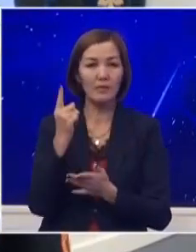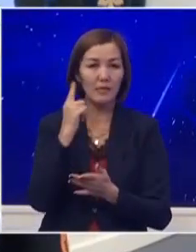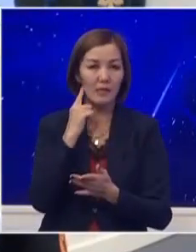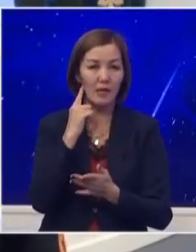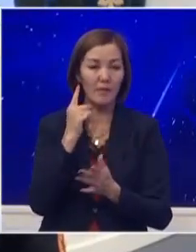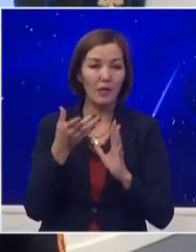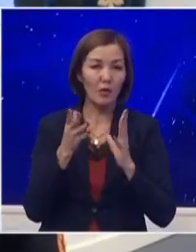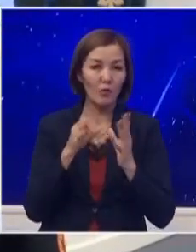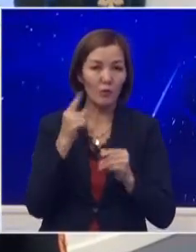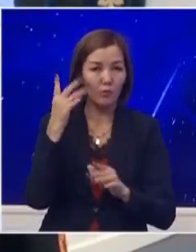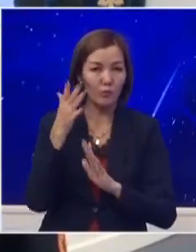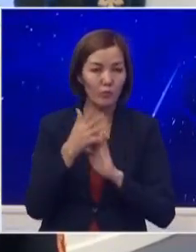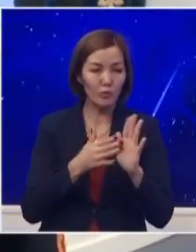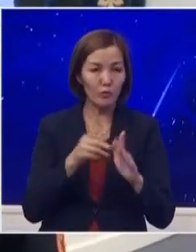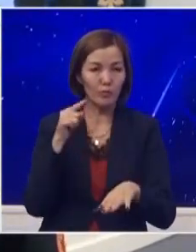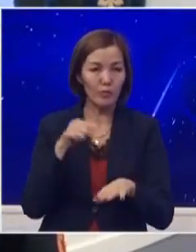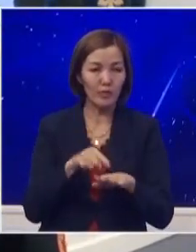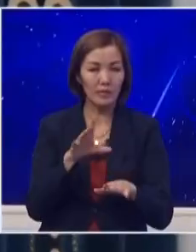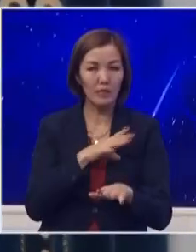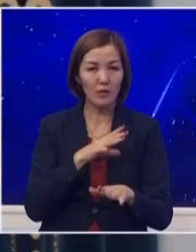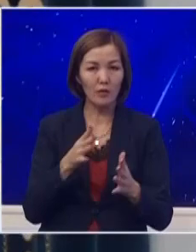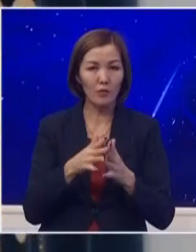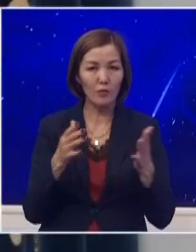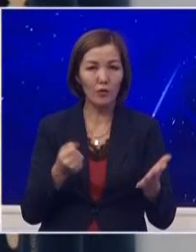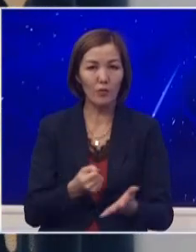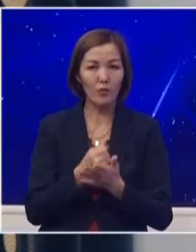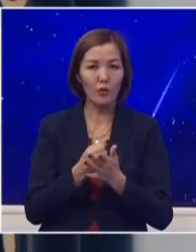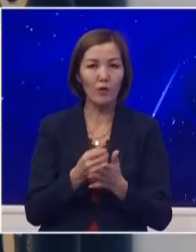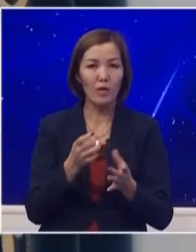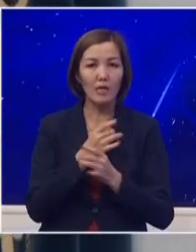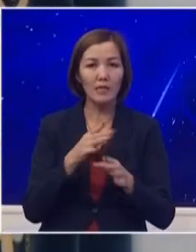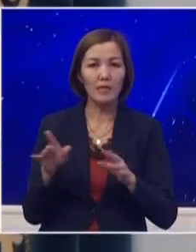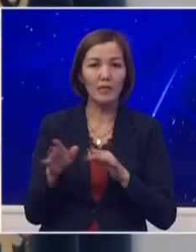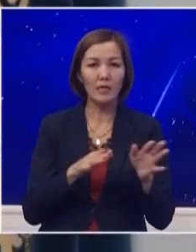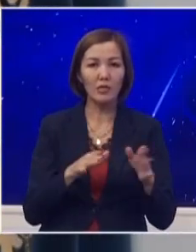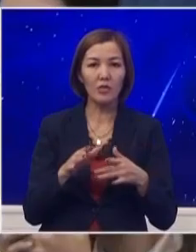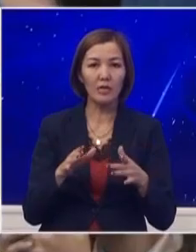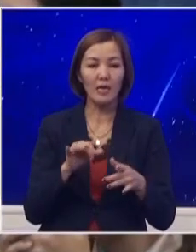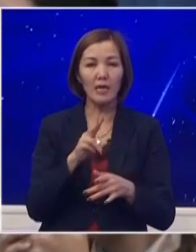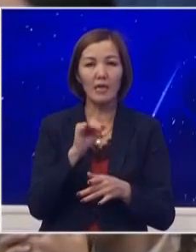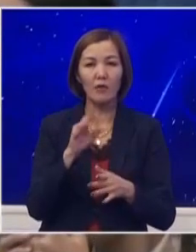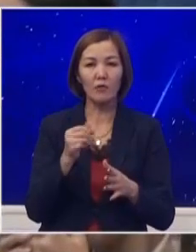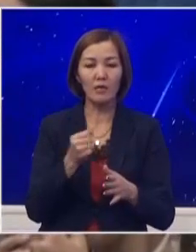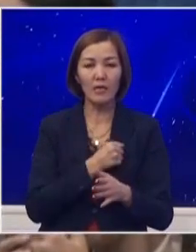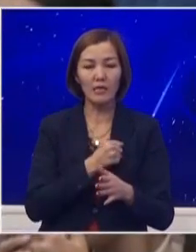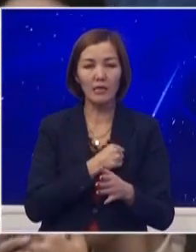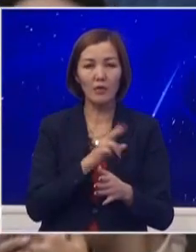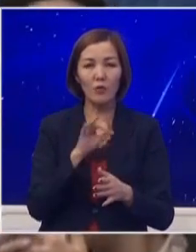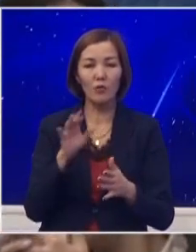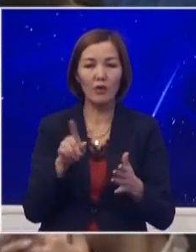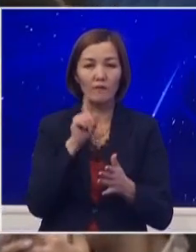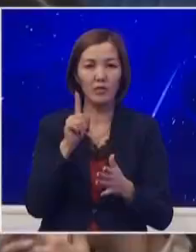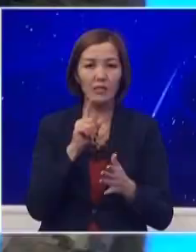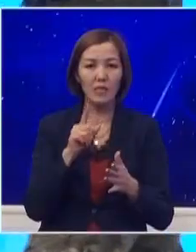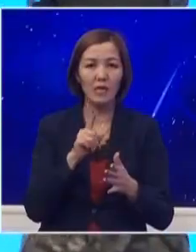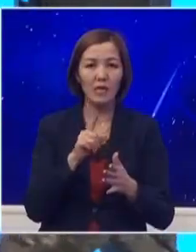іс-шаралар істеп жатқан ағамыз үлкен қолдаймыз. Салтанатты шара соңында әншір қалып, Іле ауданынан келген кадеттер мен Қонаев қаласының жас